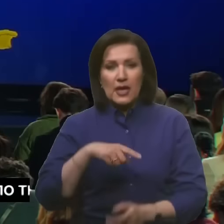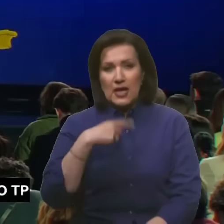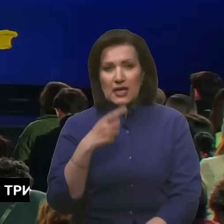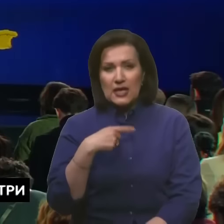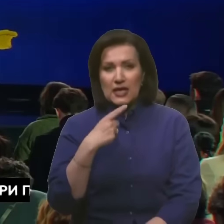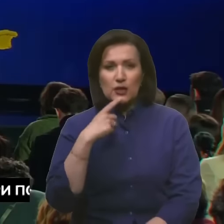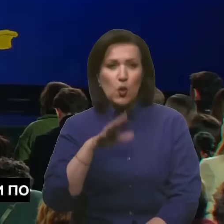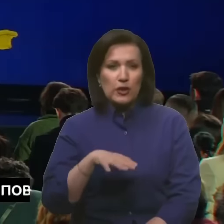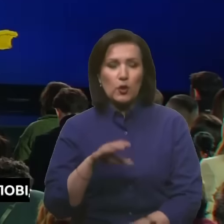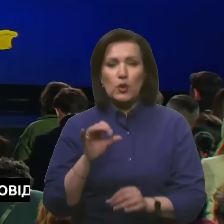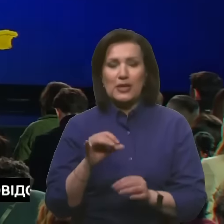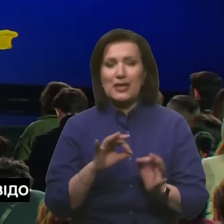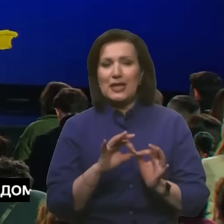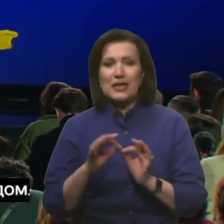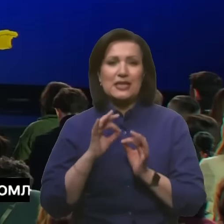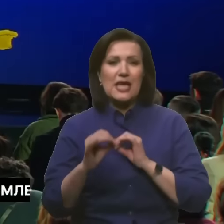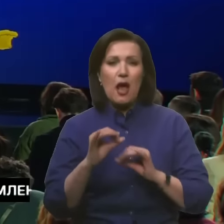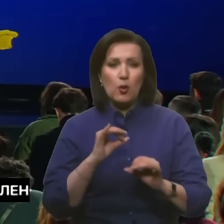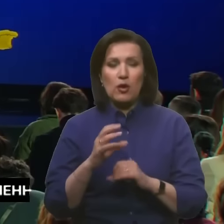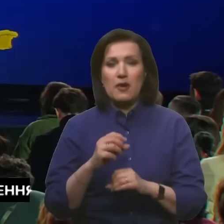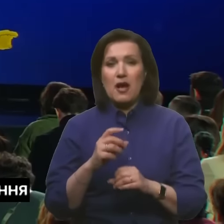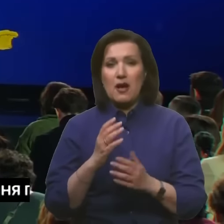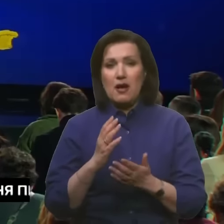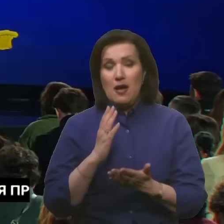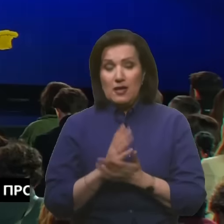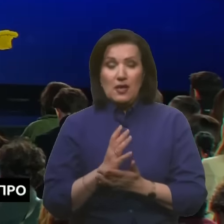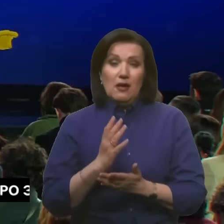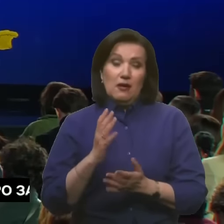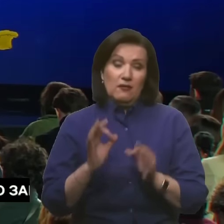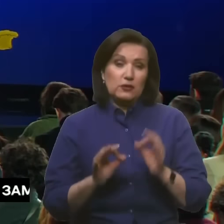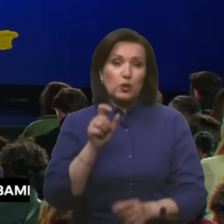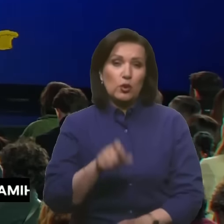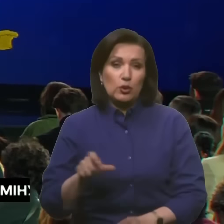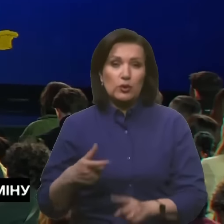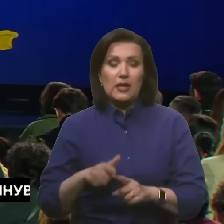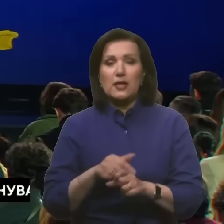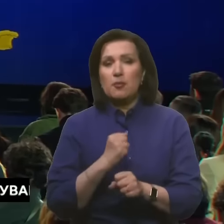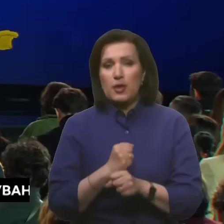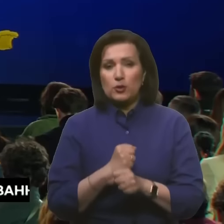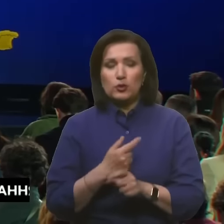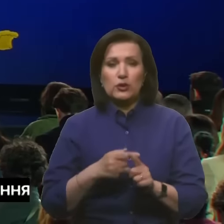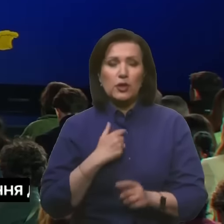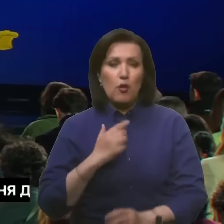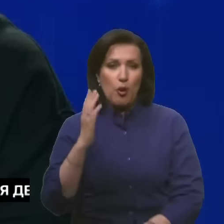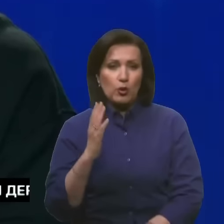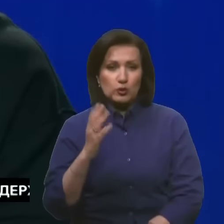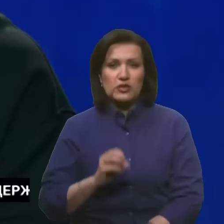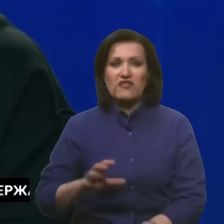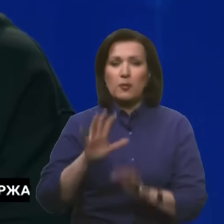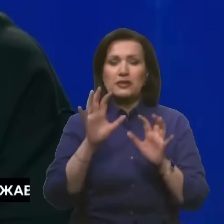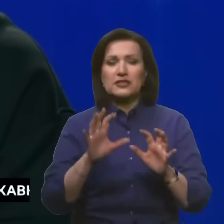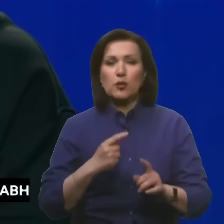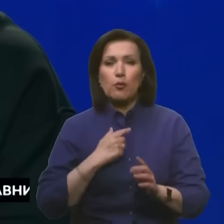риторикою і просто діалогами, а дивився на це питання, що є відсоток людей, які працюють, які голосують. До речі, європейські